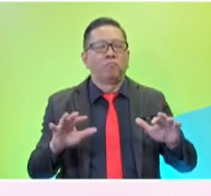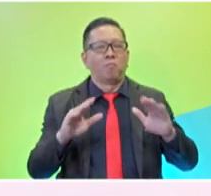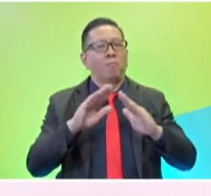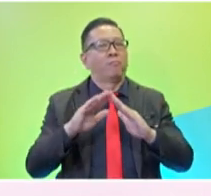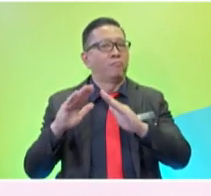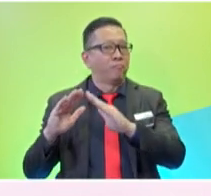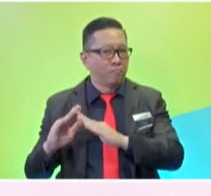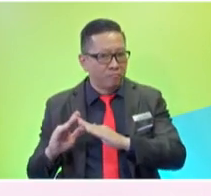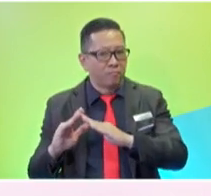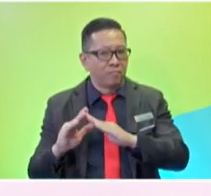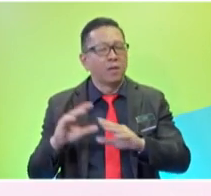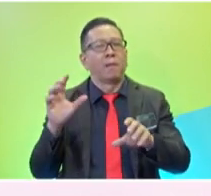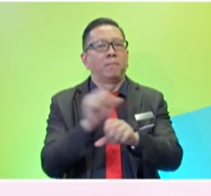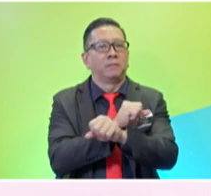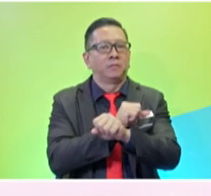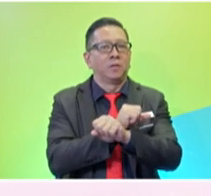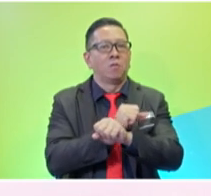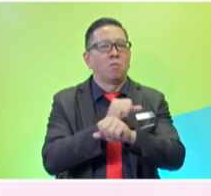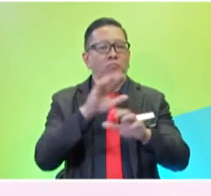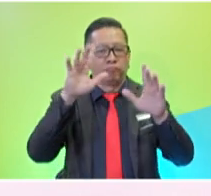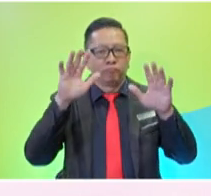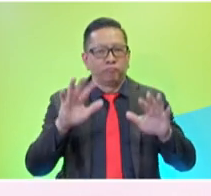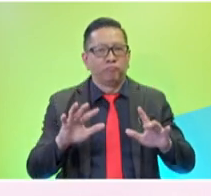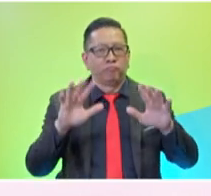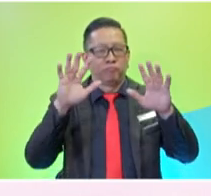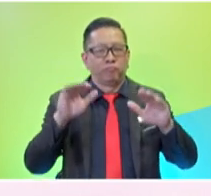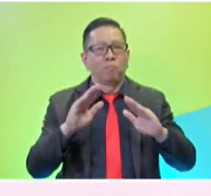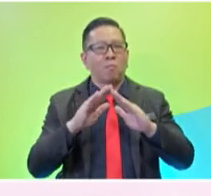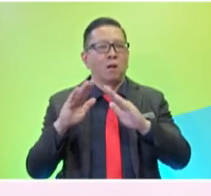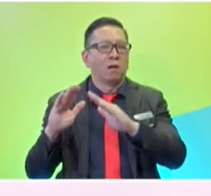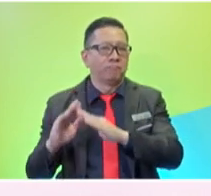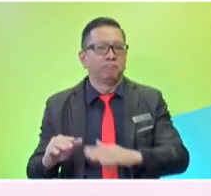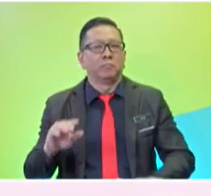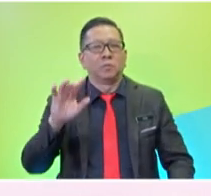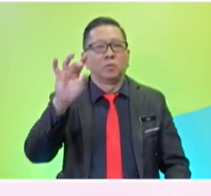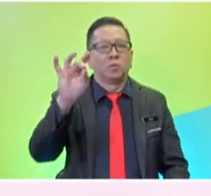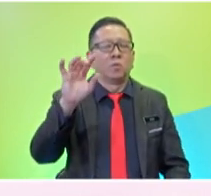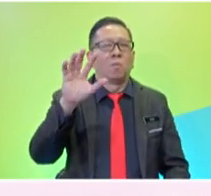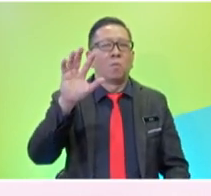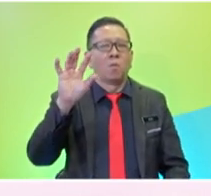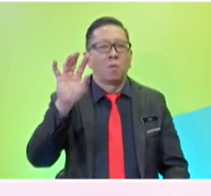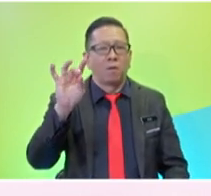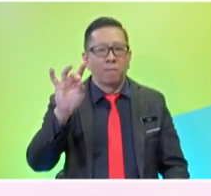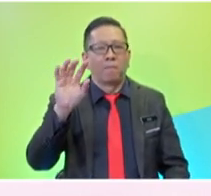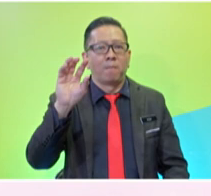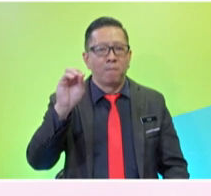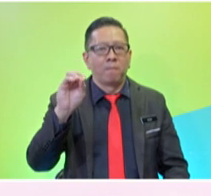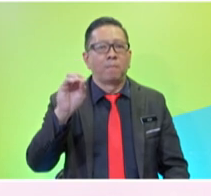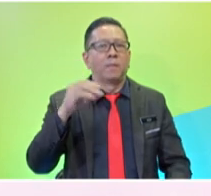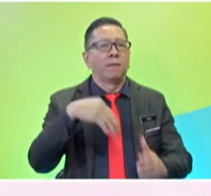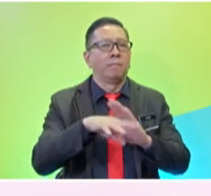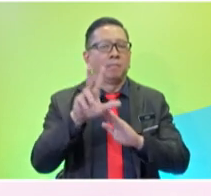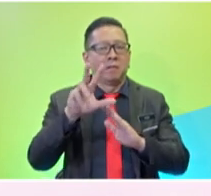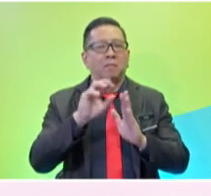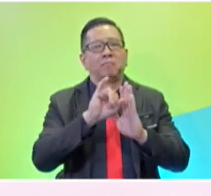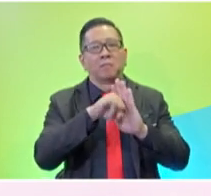dia mendapati jumlah hujan yang turun di Bandar itu ialah 78 mm dalam masa 3 jam